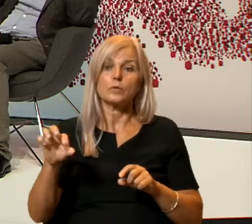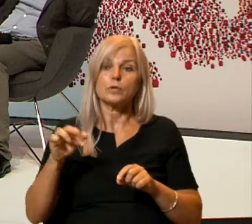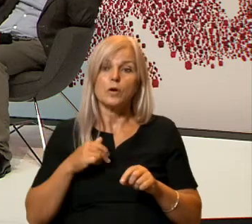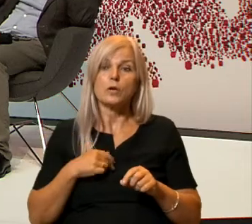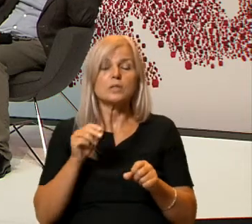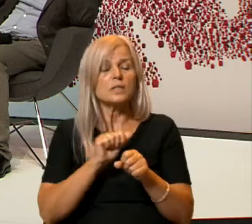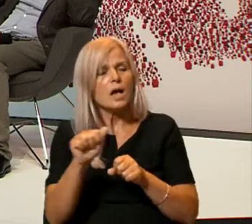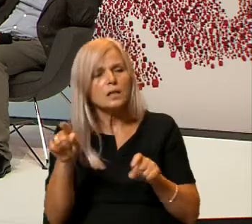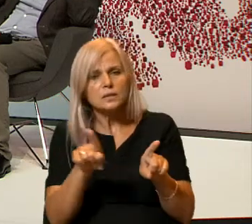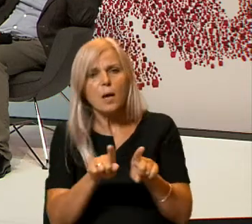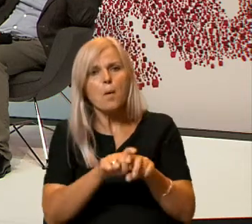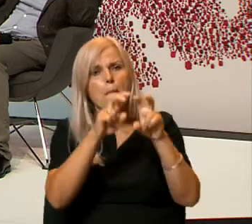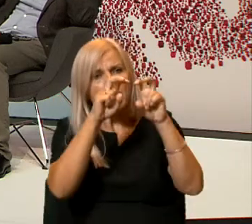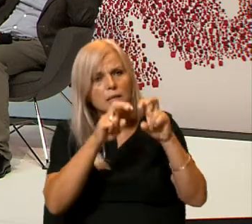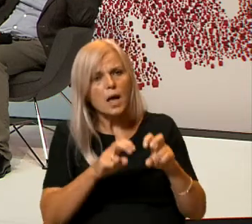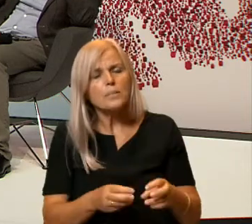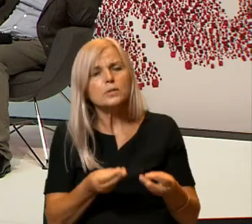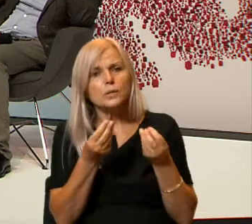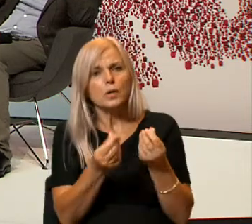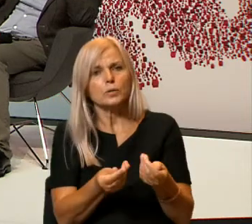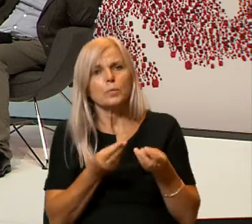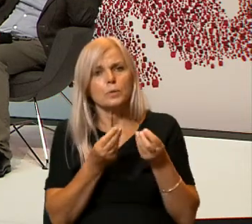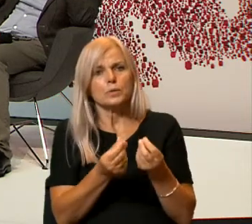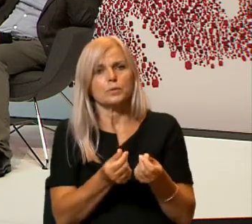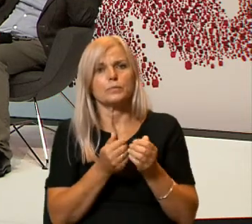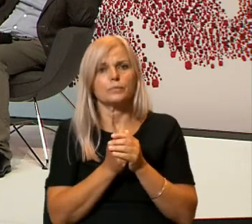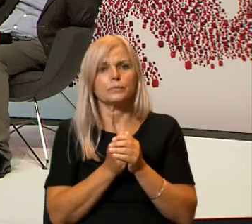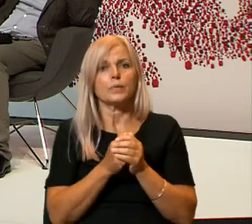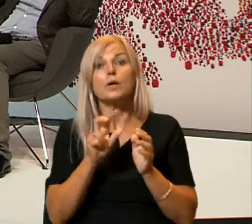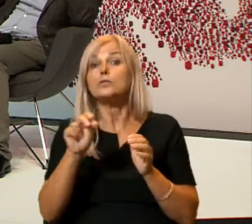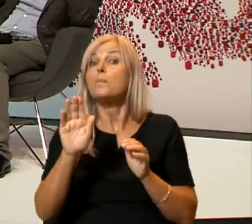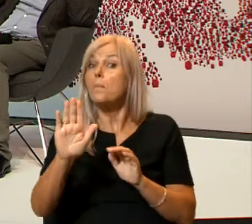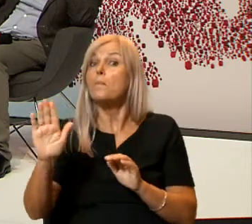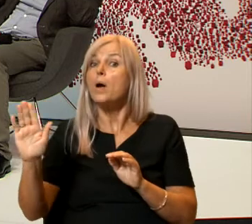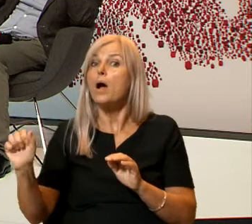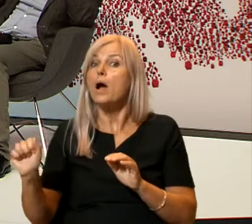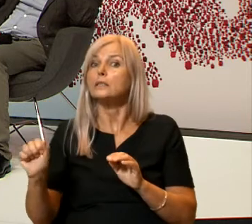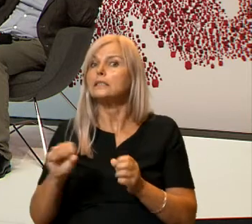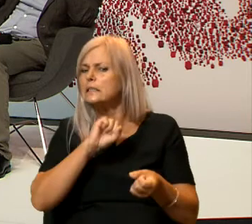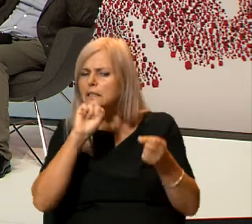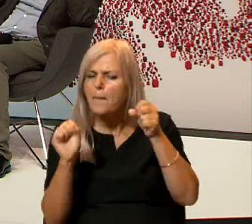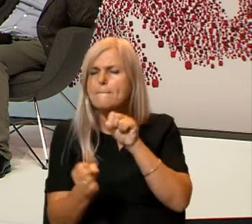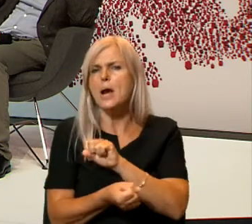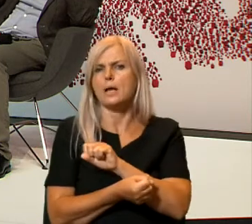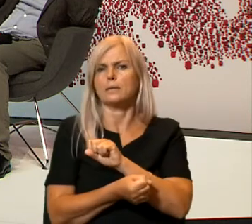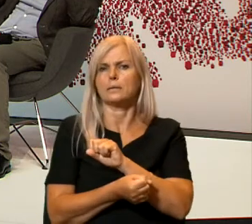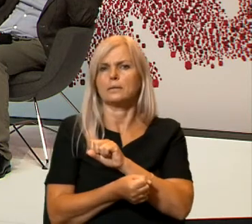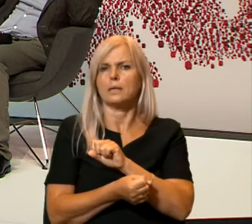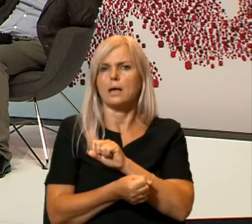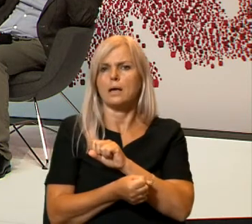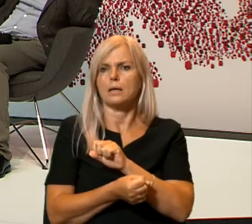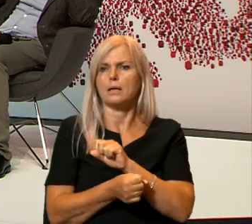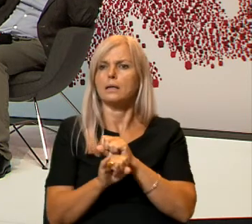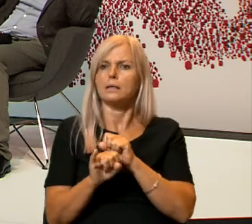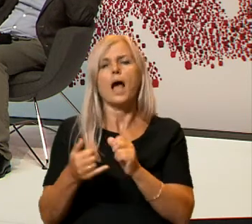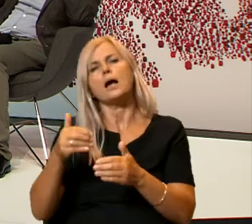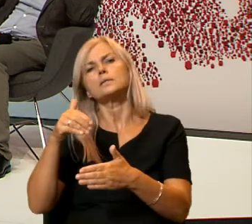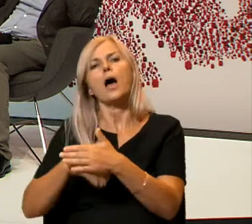jest badana, też przez ekonomistów. Czy macie jakieś alternatywne rozwiązania, to znaczy dylemat, jak